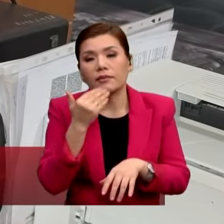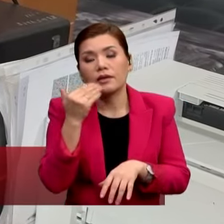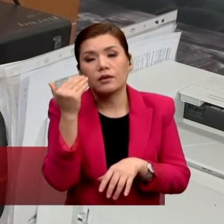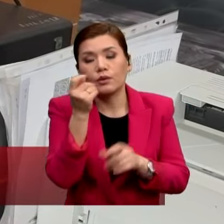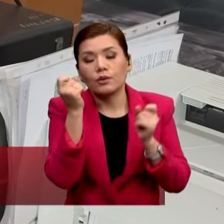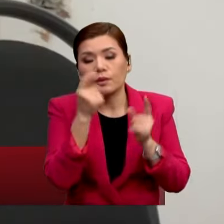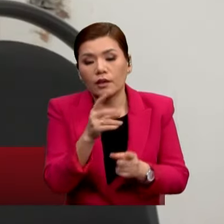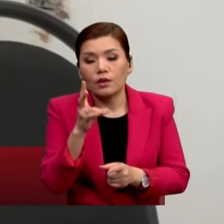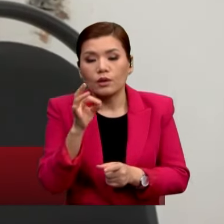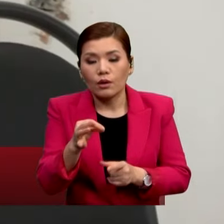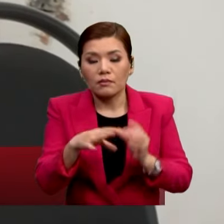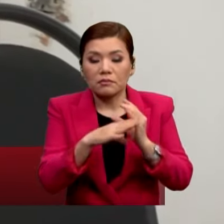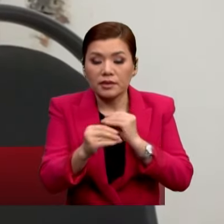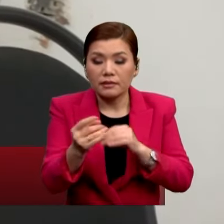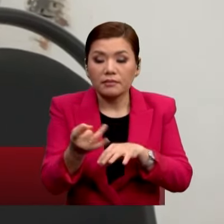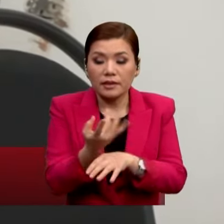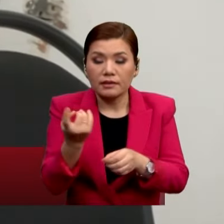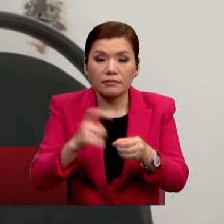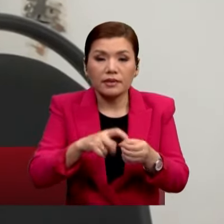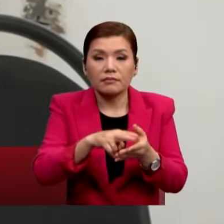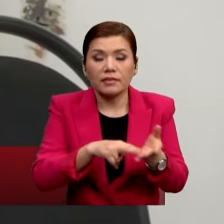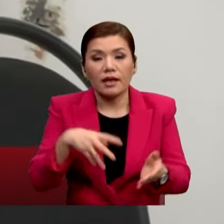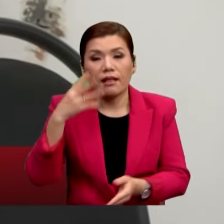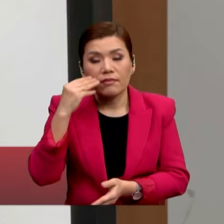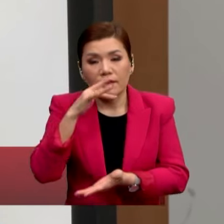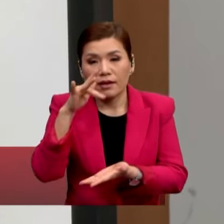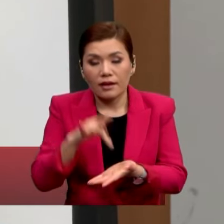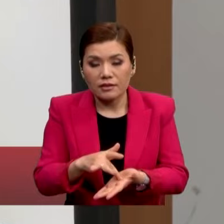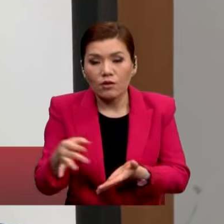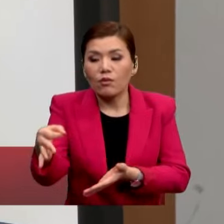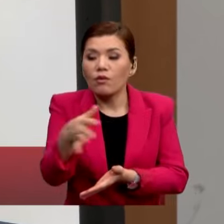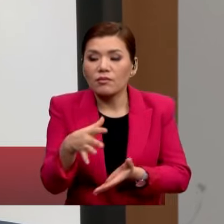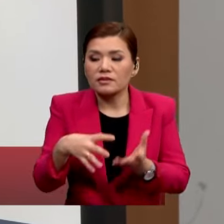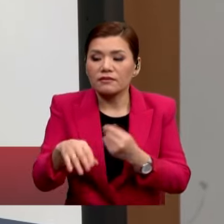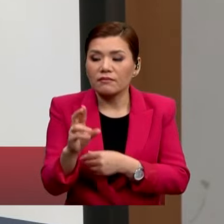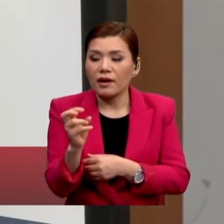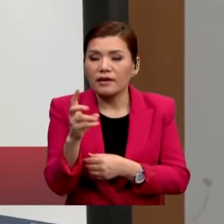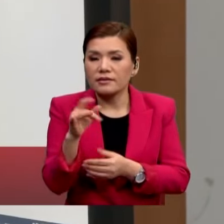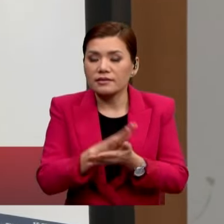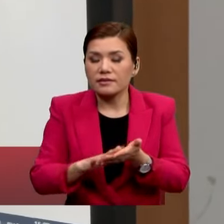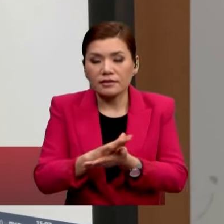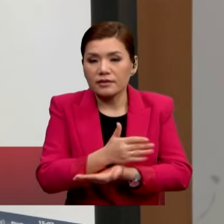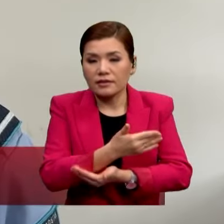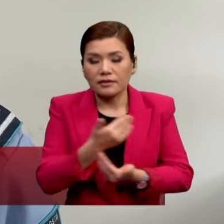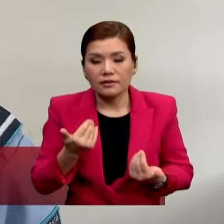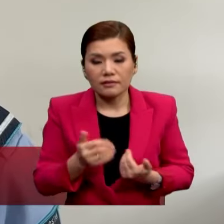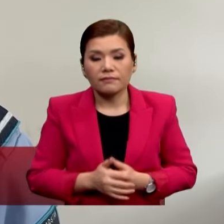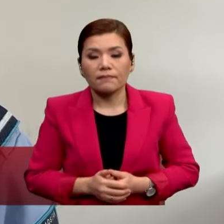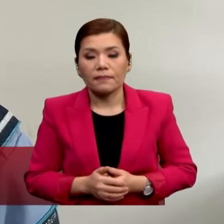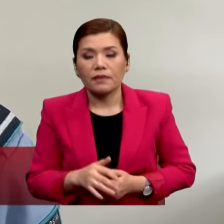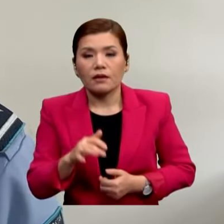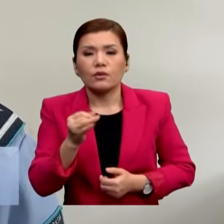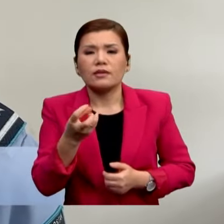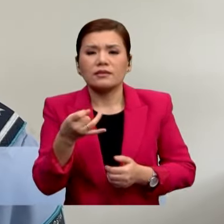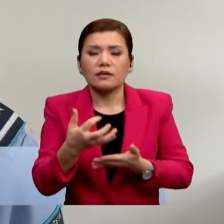анықтамақ болдық. Бірақ көліктің алғашқы тіркеуі Алматы қаласында болғандықтан облыстағы базада еш мәлімет жоқ.